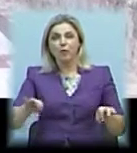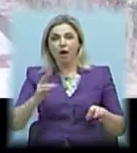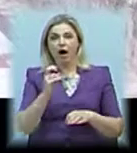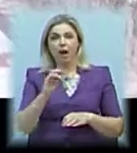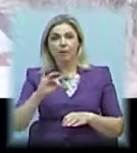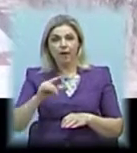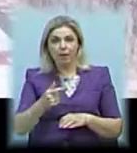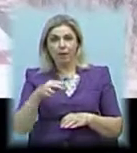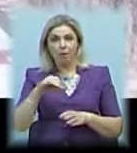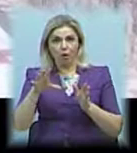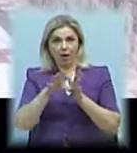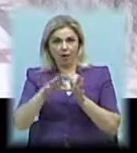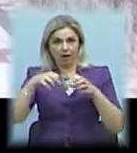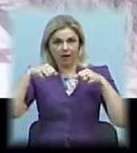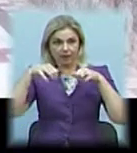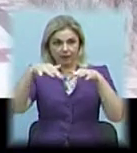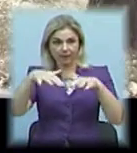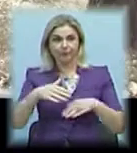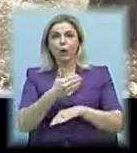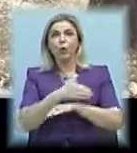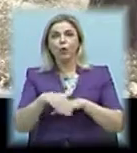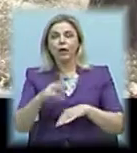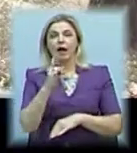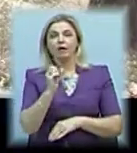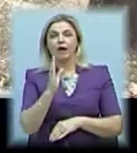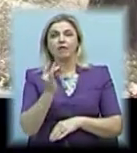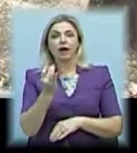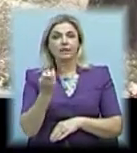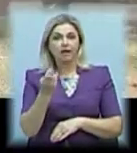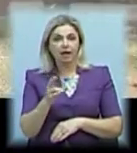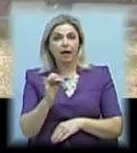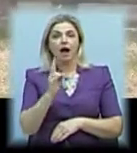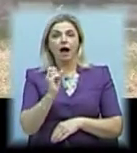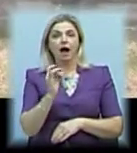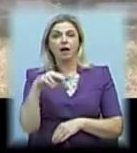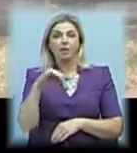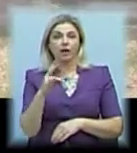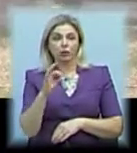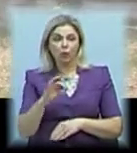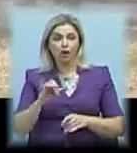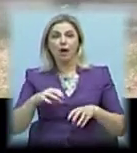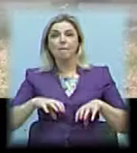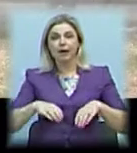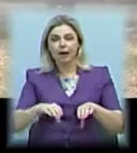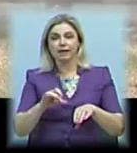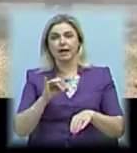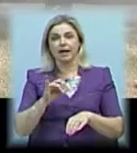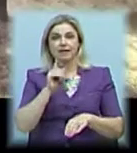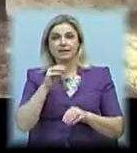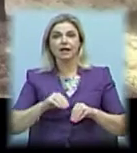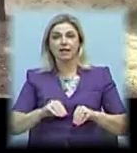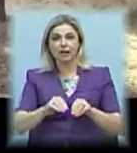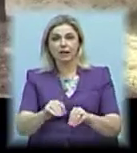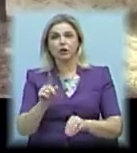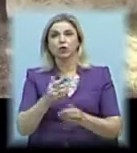Роботи з реконструкції паркових зон ведуться на вулицях Наваринській та Генерала Карпенка. Тут замінюють плитку, проводять озеленення. Мали встановити нове